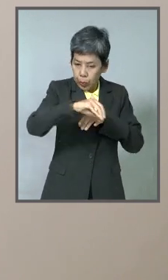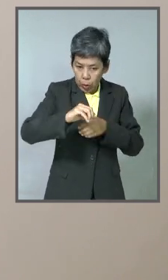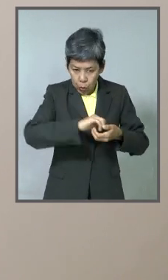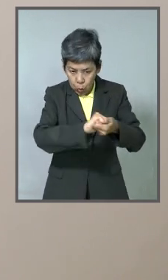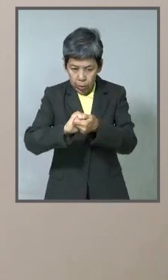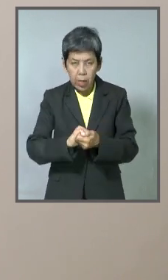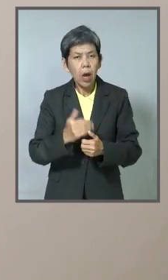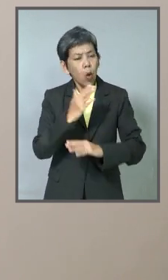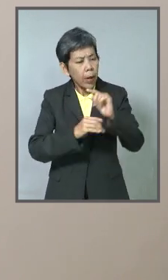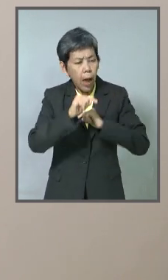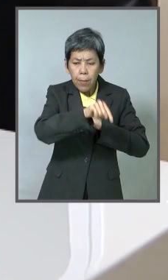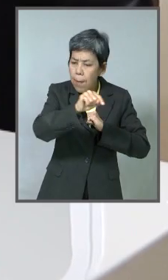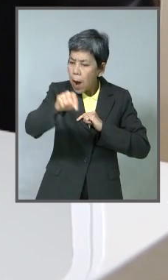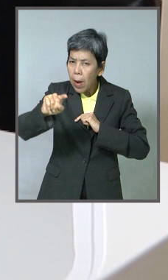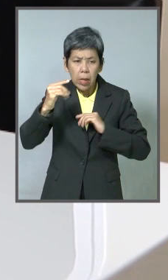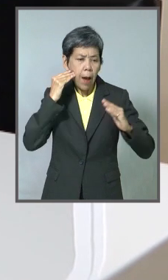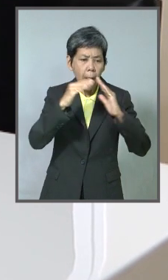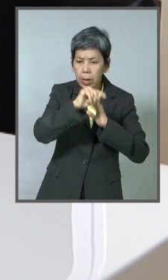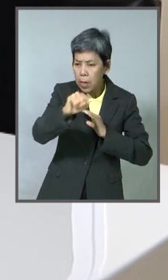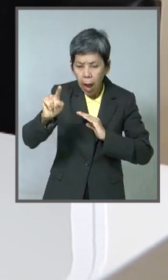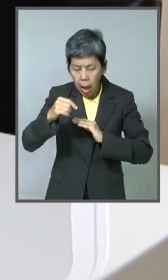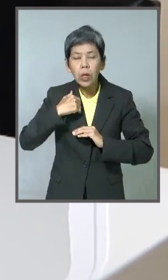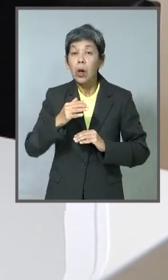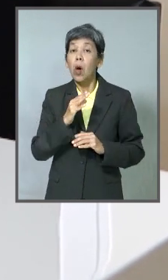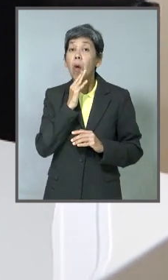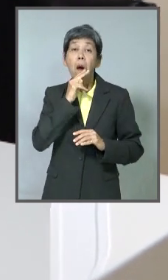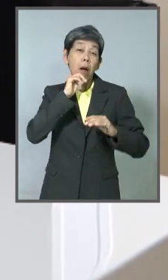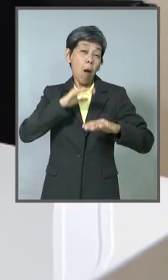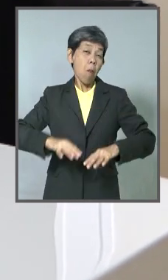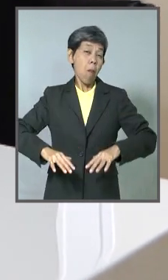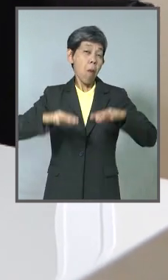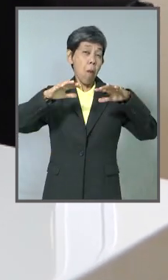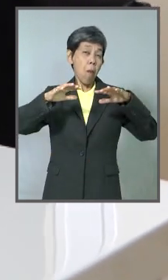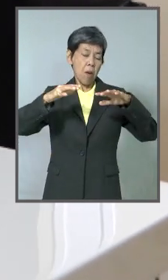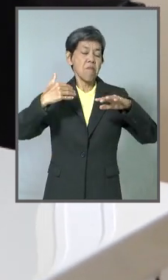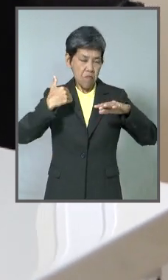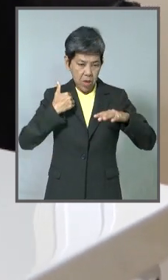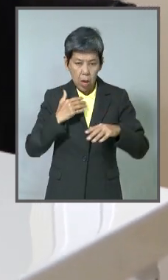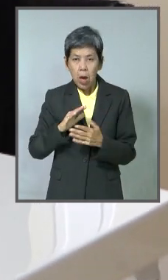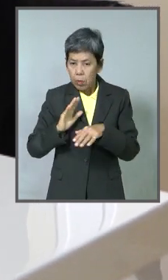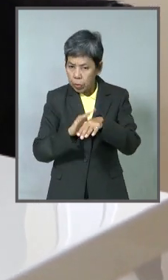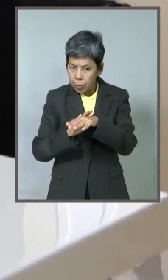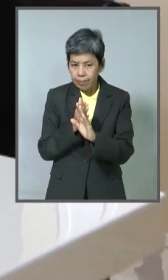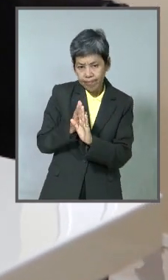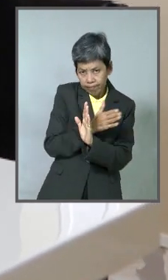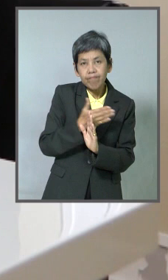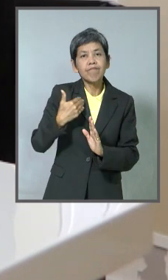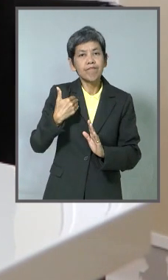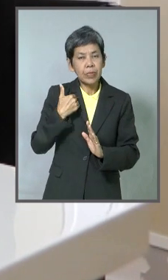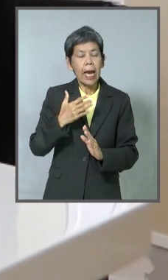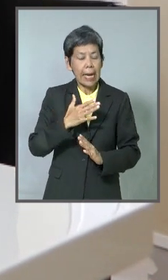ลูกค้าเราอยู่ที่ไหนบ้าง ครับ ถ้าเป็นอุทกภัยเนี่ยมันมีการเตือนล่วงหน้า